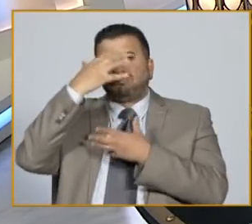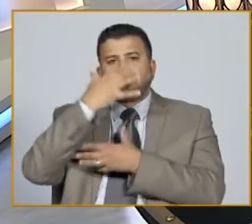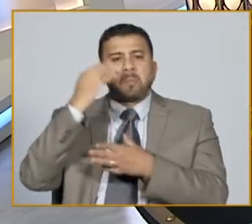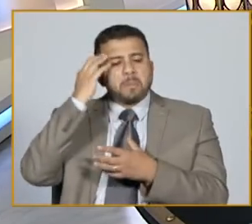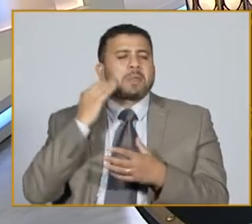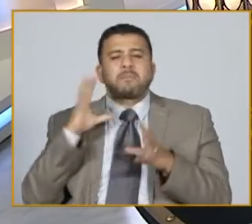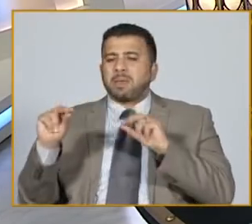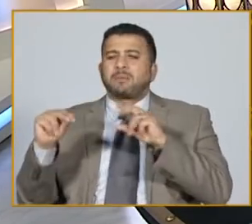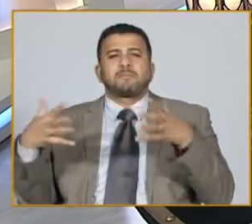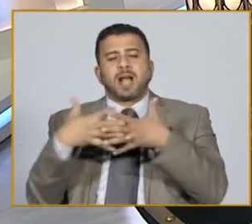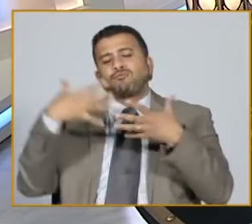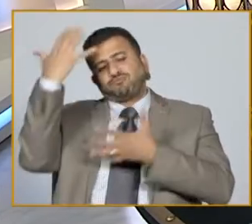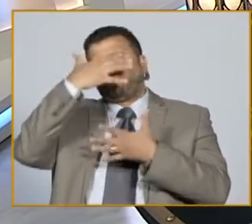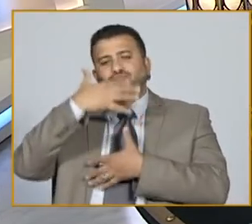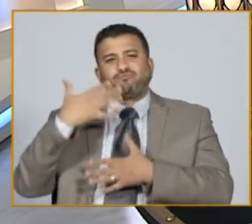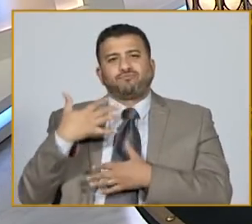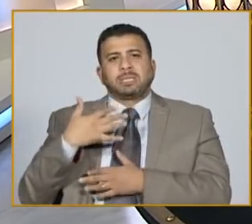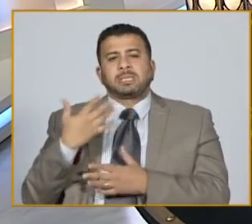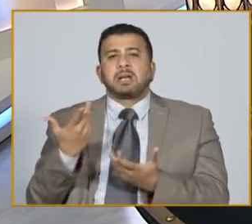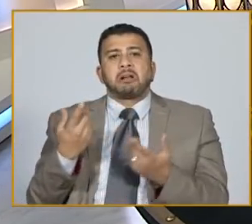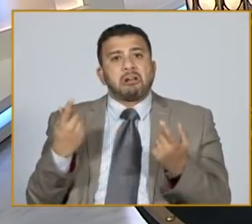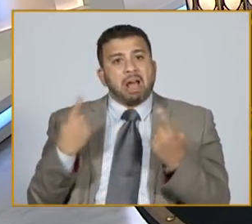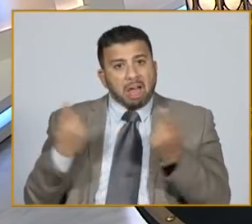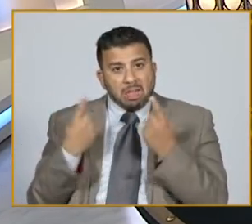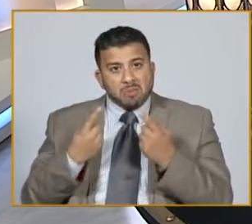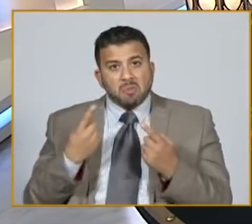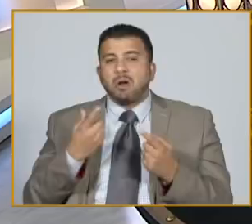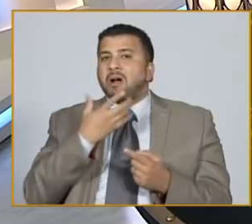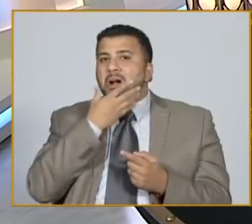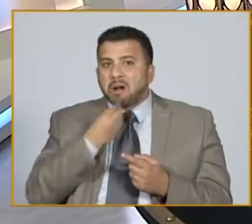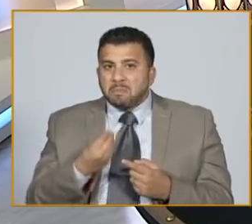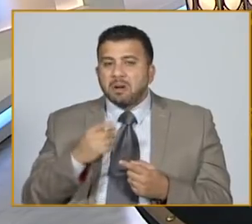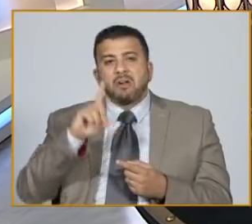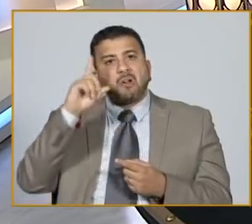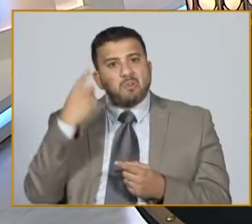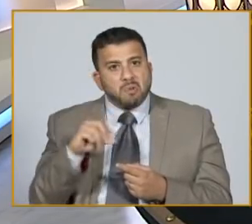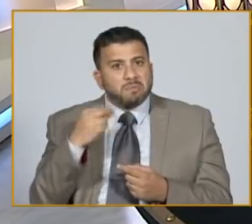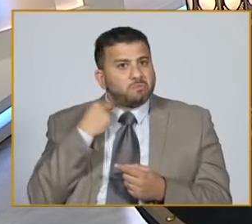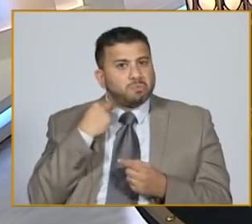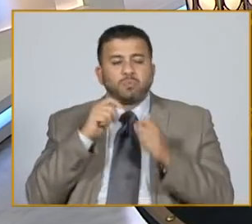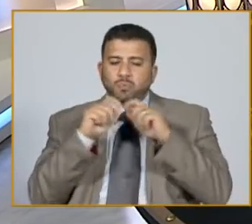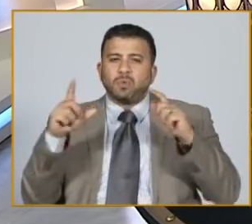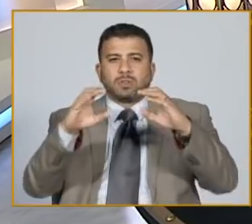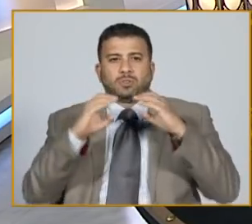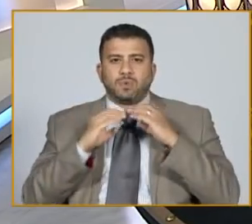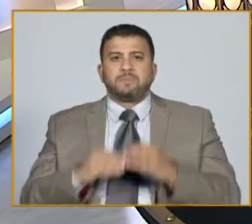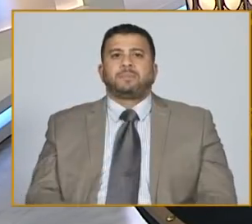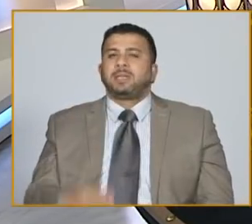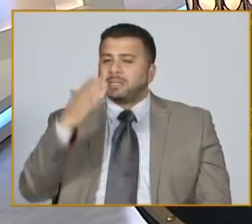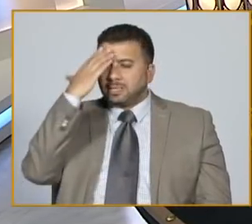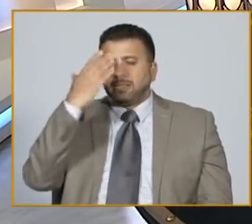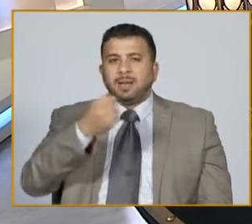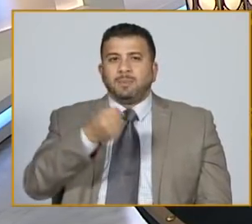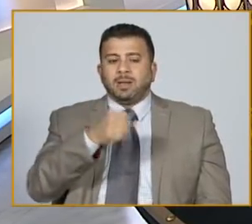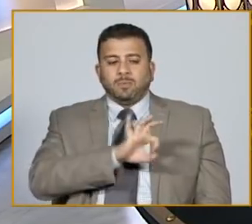أختي. أهلا وسهلا. يلا أحمد فضل من أبو ظبي. السلام عليكم. السلام